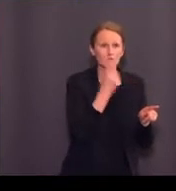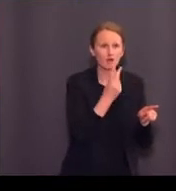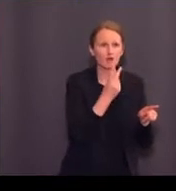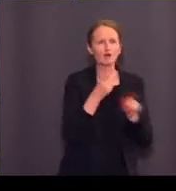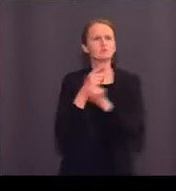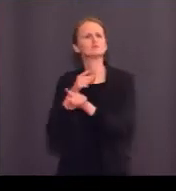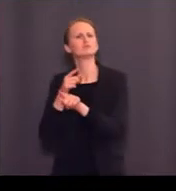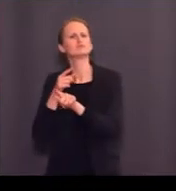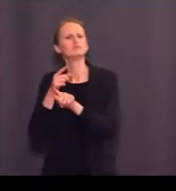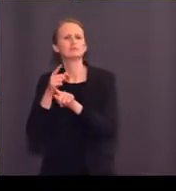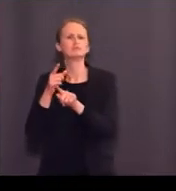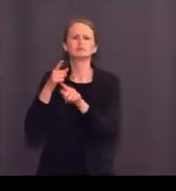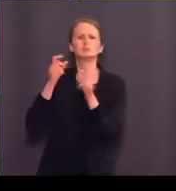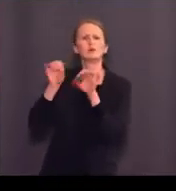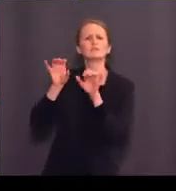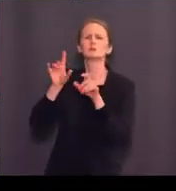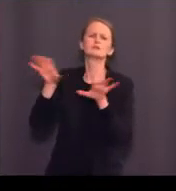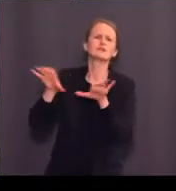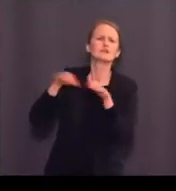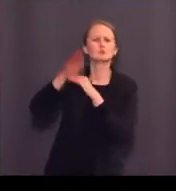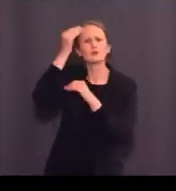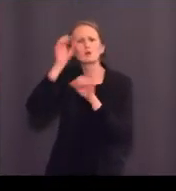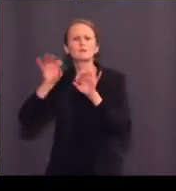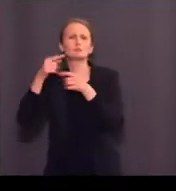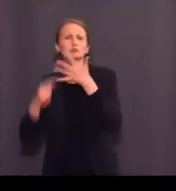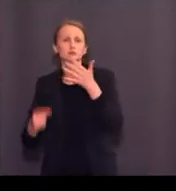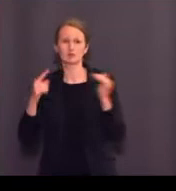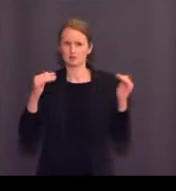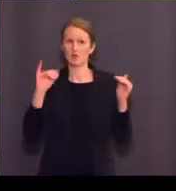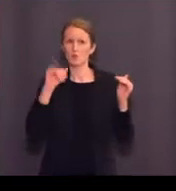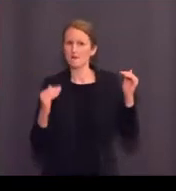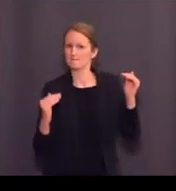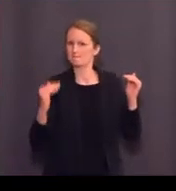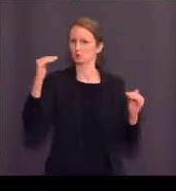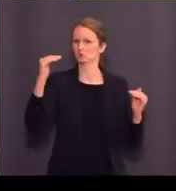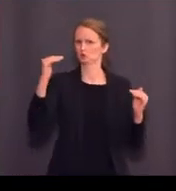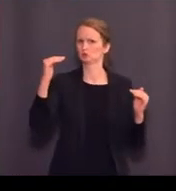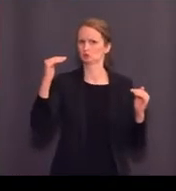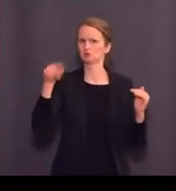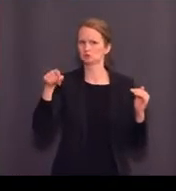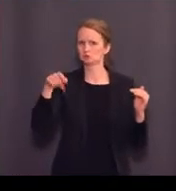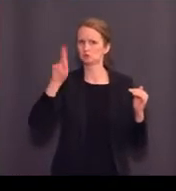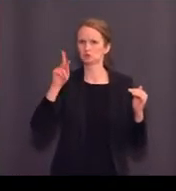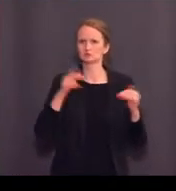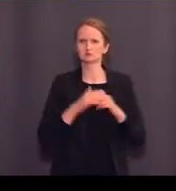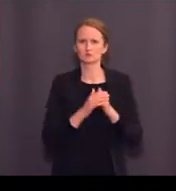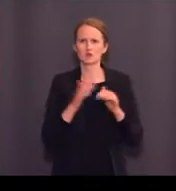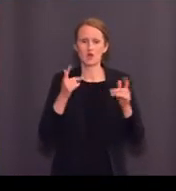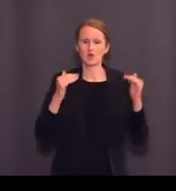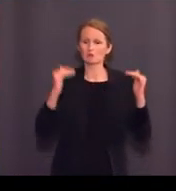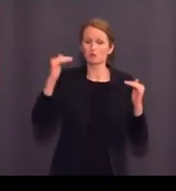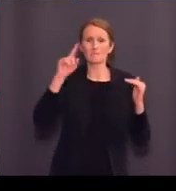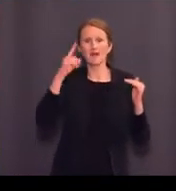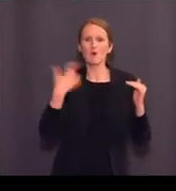niveau des anticorps. Mais il est clair que ces différences sont peu importantes. Les différences entre les élèves